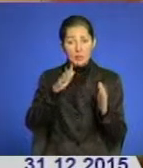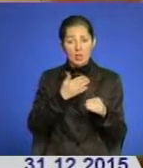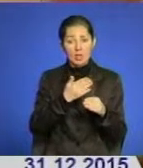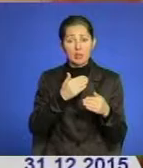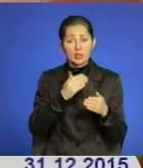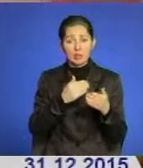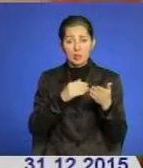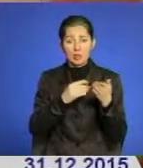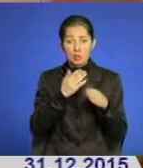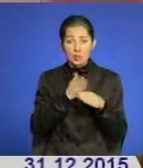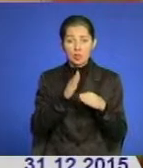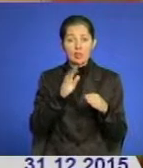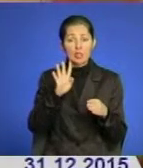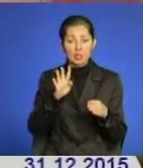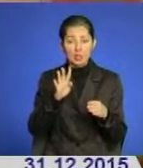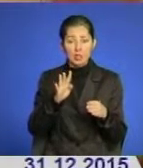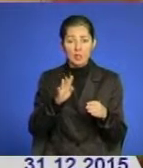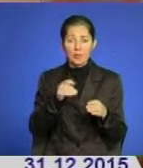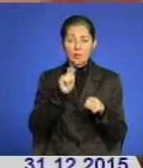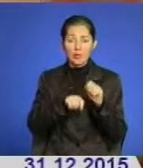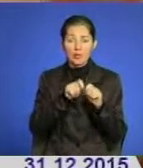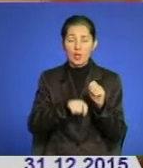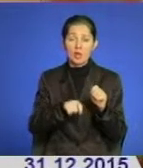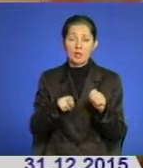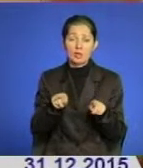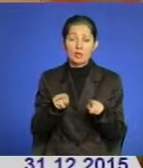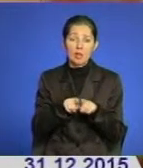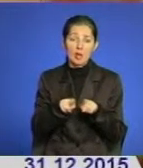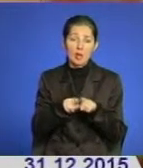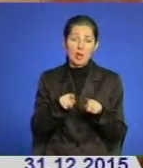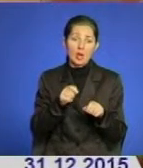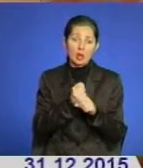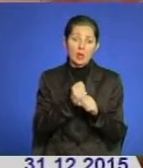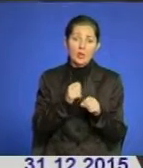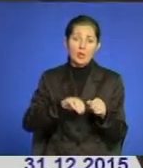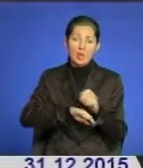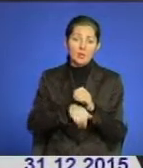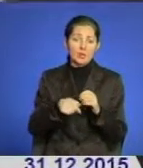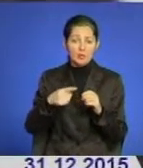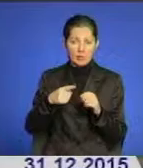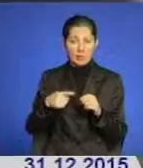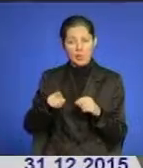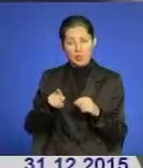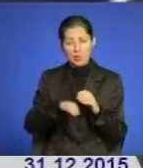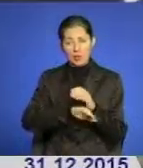Підозрюваного перевіряється на причетність до чинення крадіжок на території району та області.